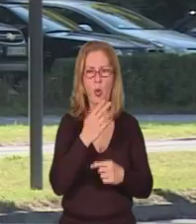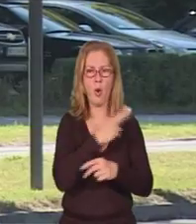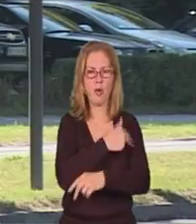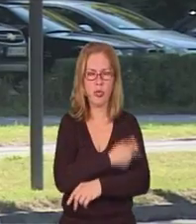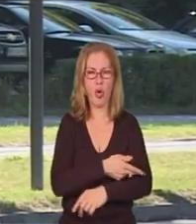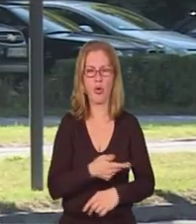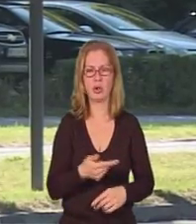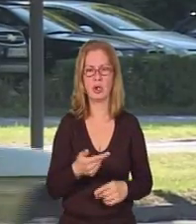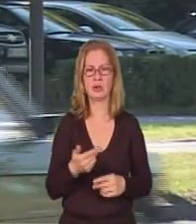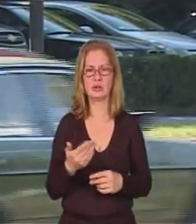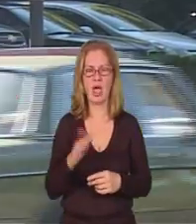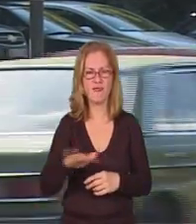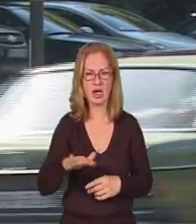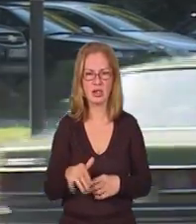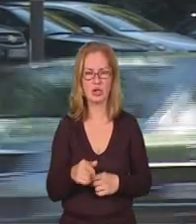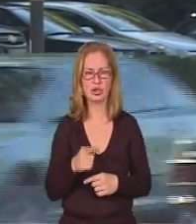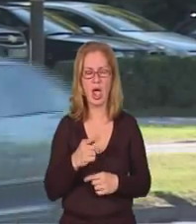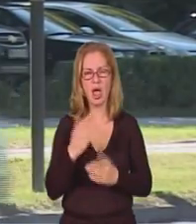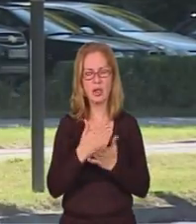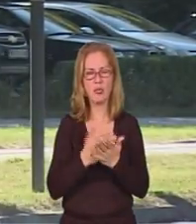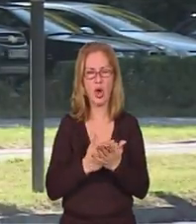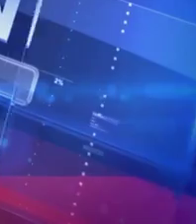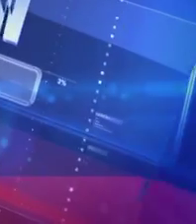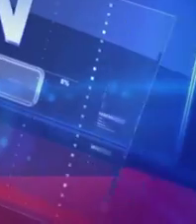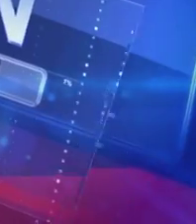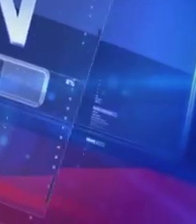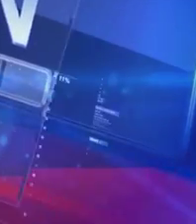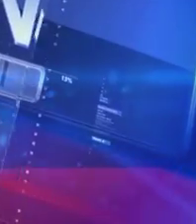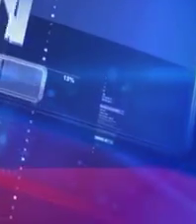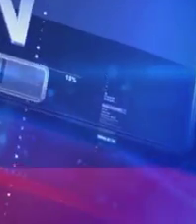vrtića, u količinama koje su predviđene programom rada zimske službe.